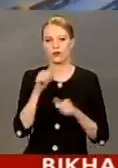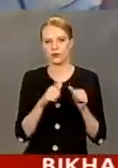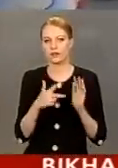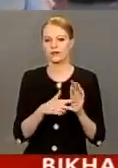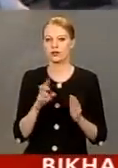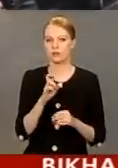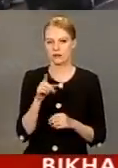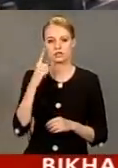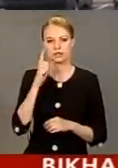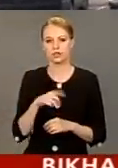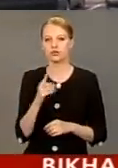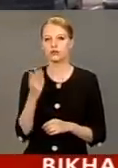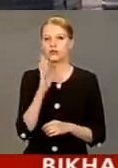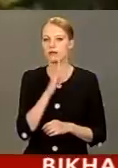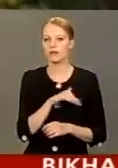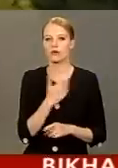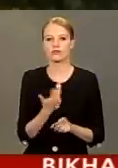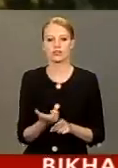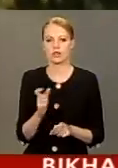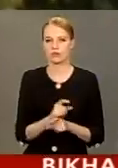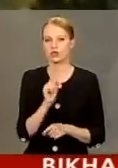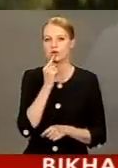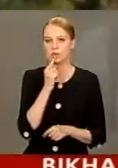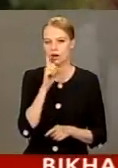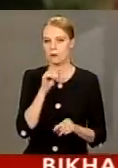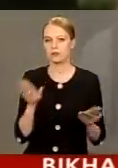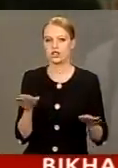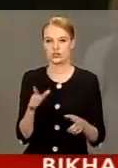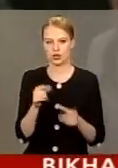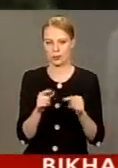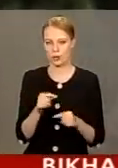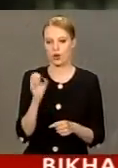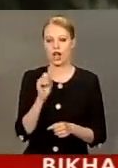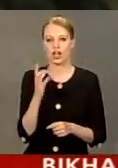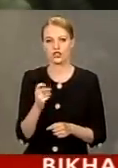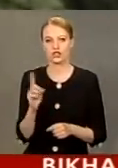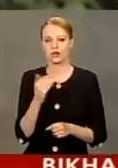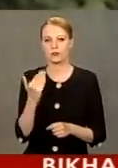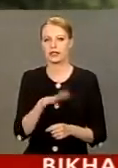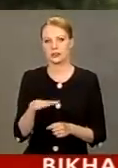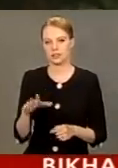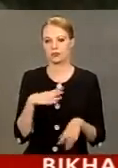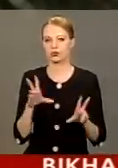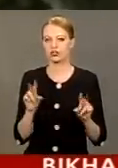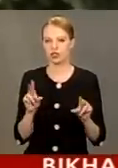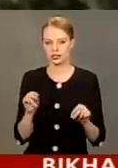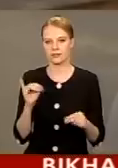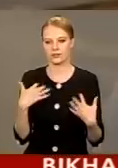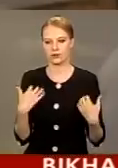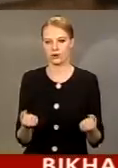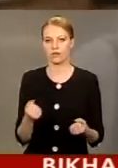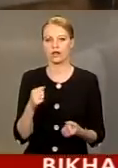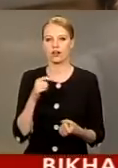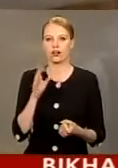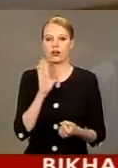березня, вона знає, чого її мама хоче найбільше – цукерок, пташине молоко. А ще, аби вони, її діти, були щасливі та здорові.